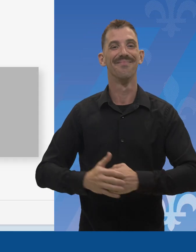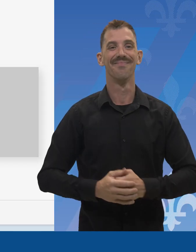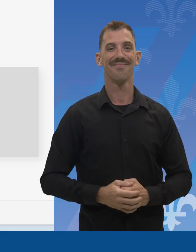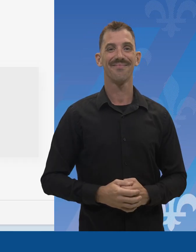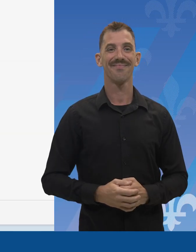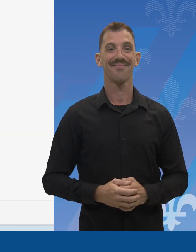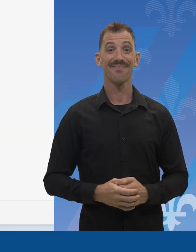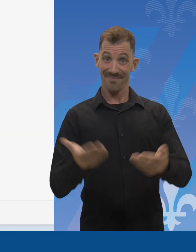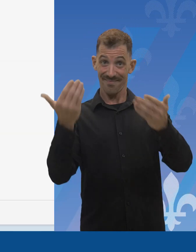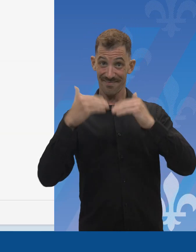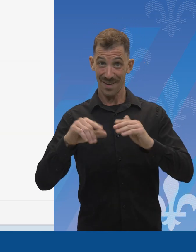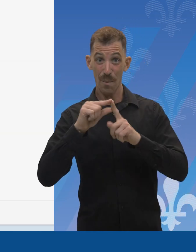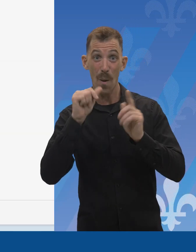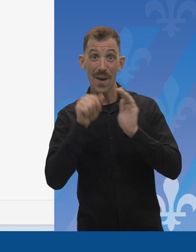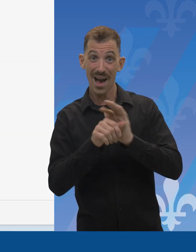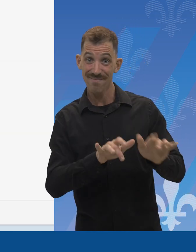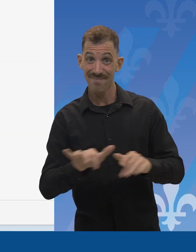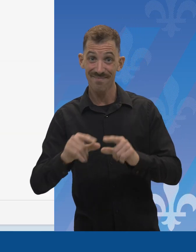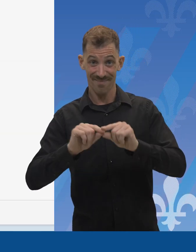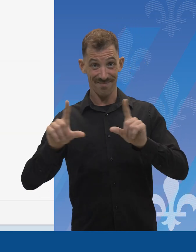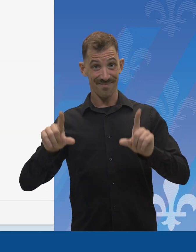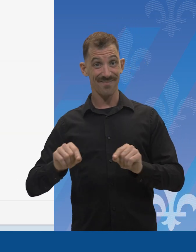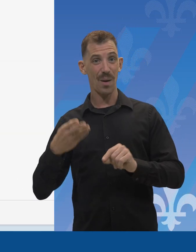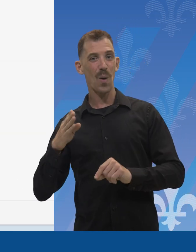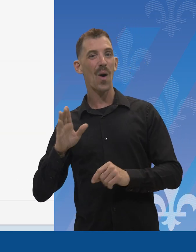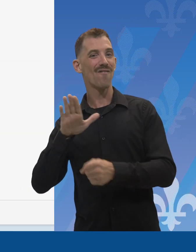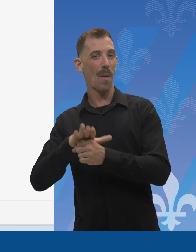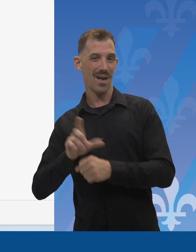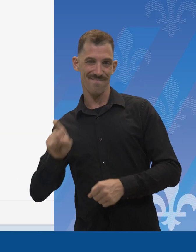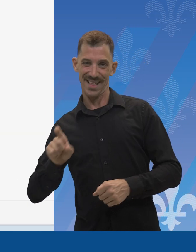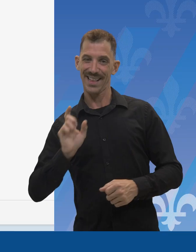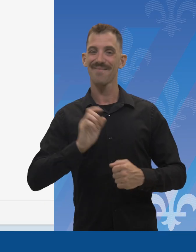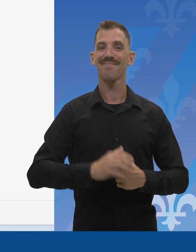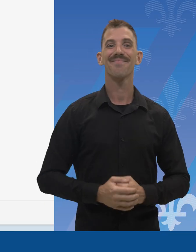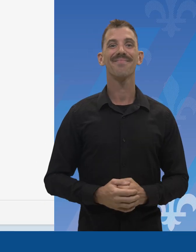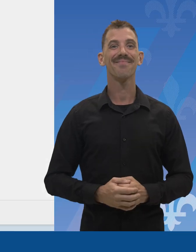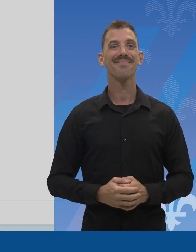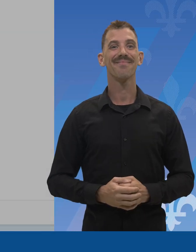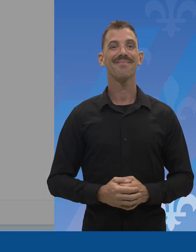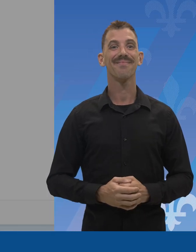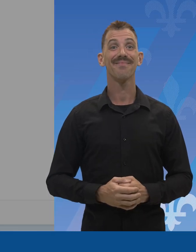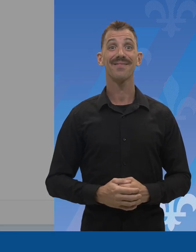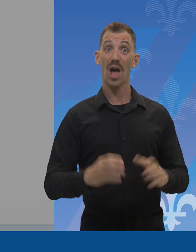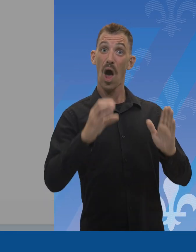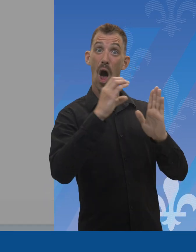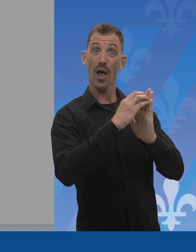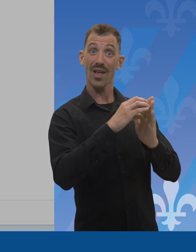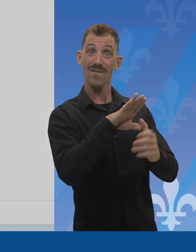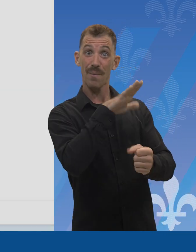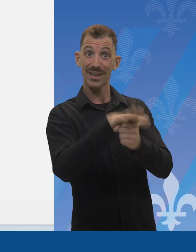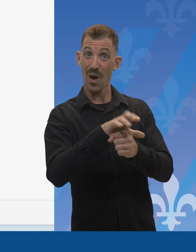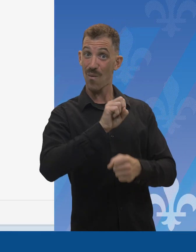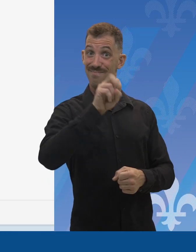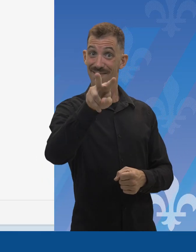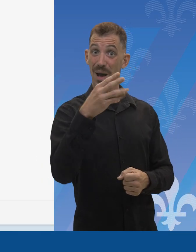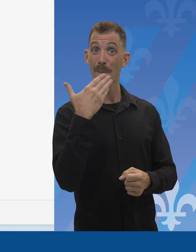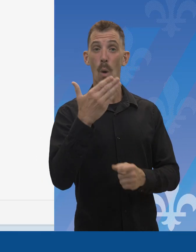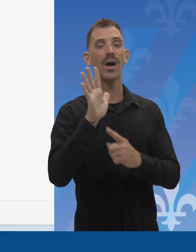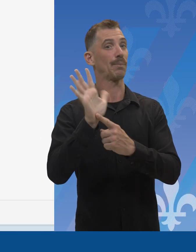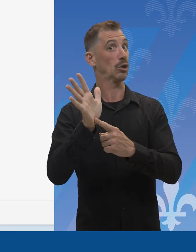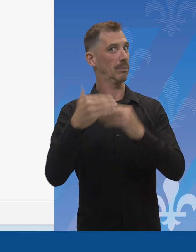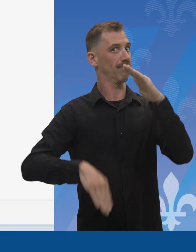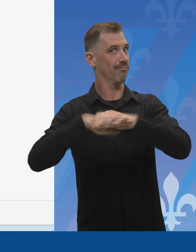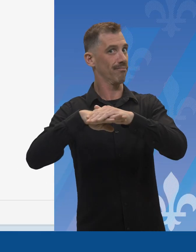validation au PHQ reçu dans la case appropriée. Entrez votre mot de passe et cliquez sur Confirmer. Notez qu'un code